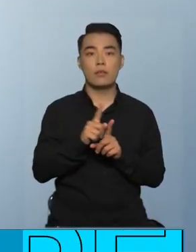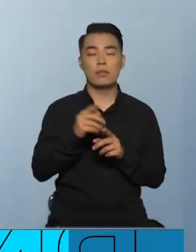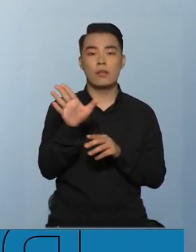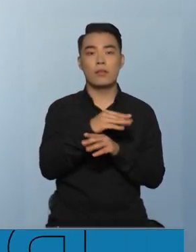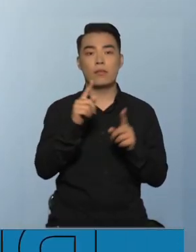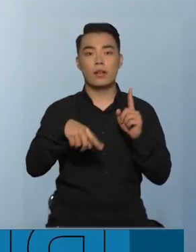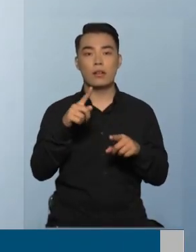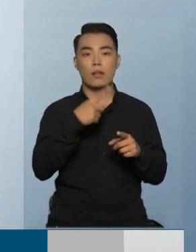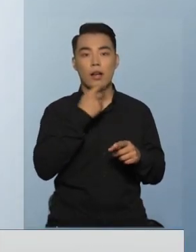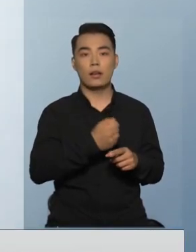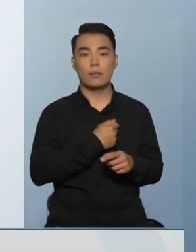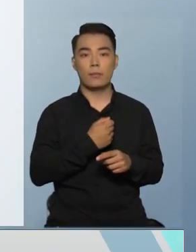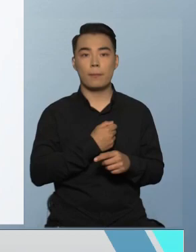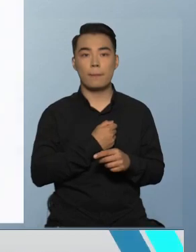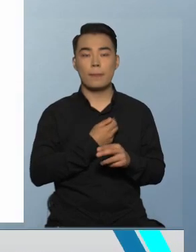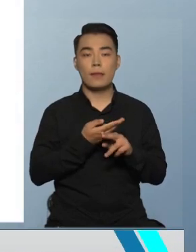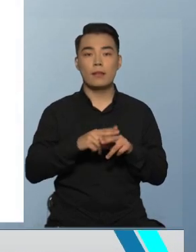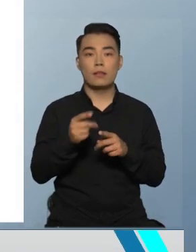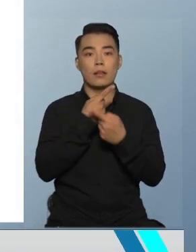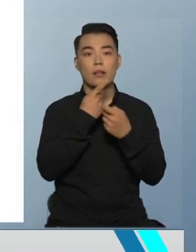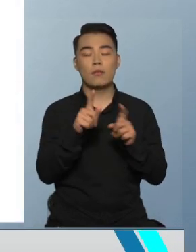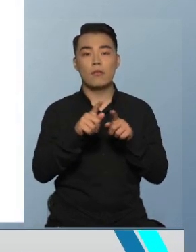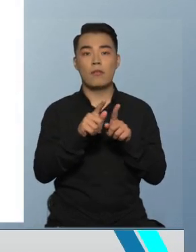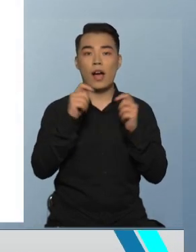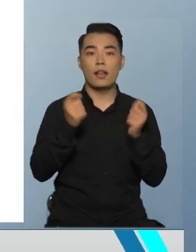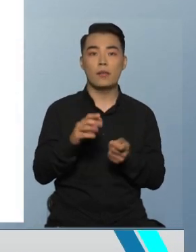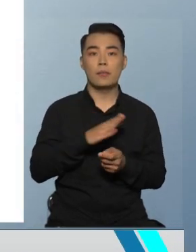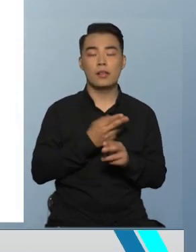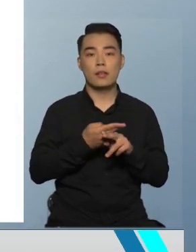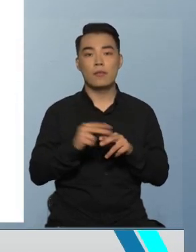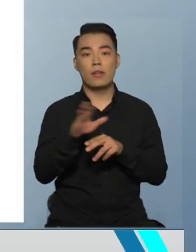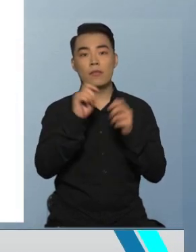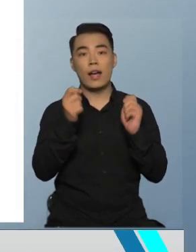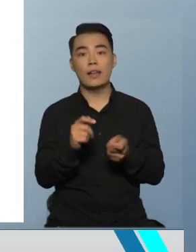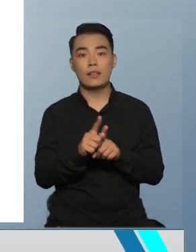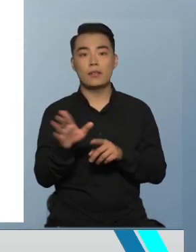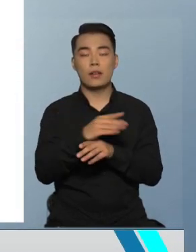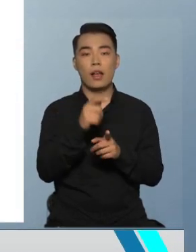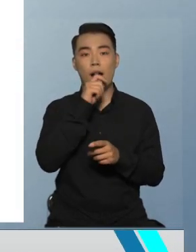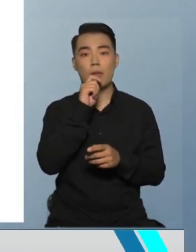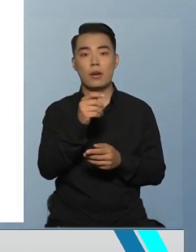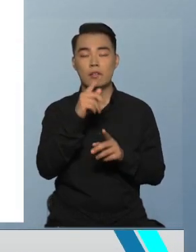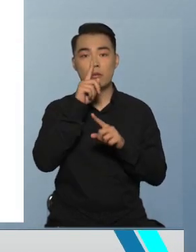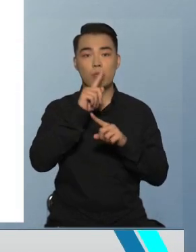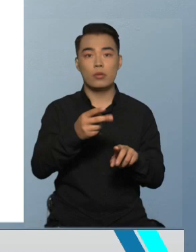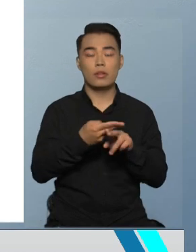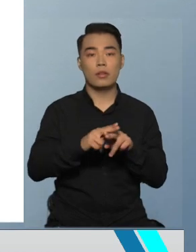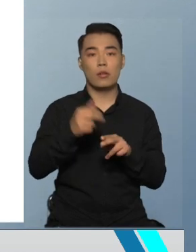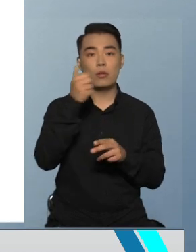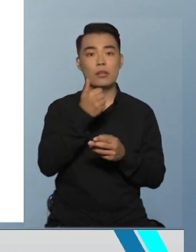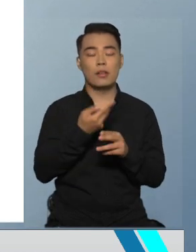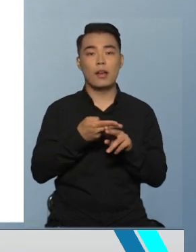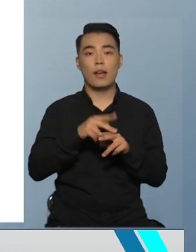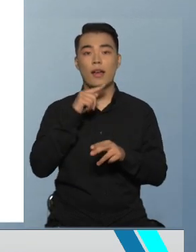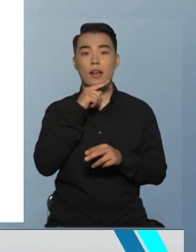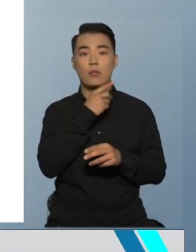войне. Напомню, ранее в Минобороны сообщили, что военного парада в этом году не будет в связи с экономией